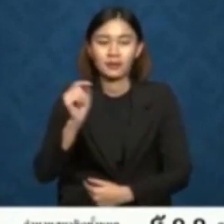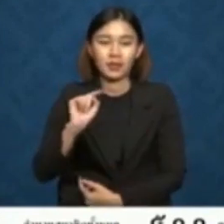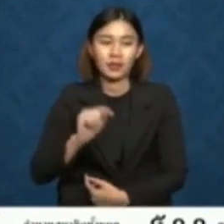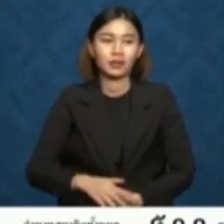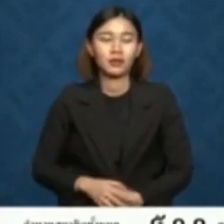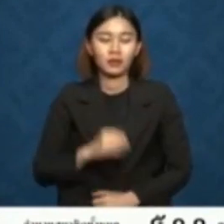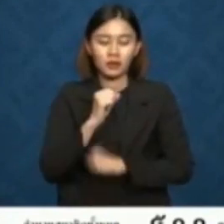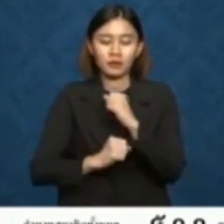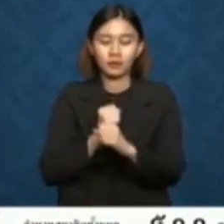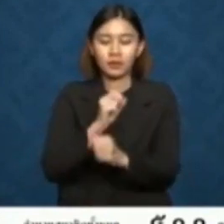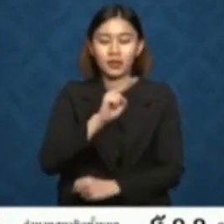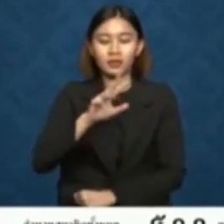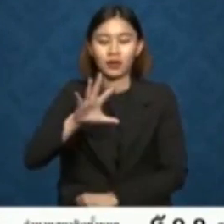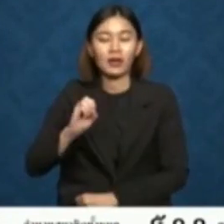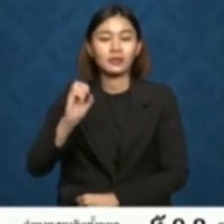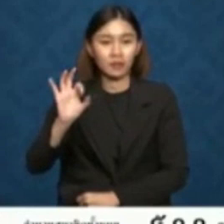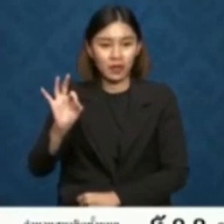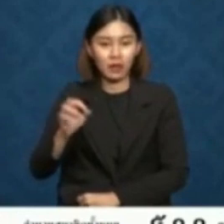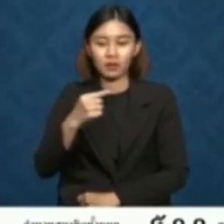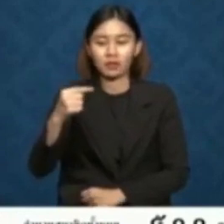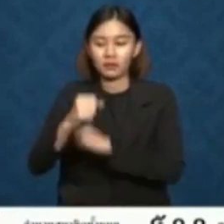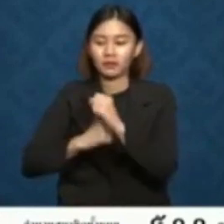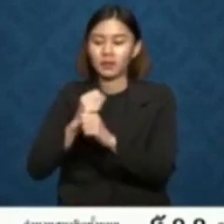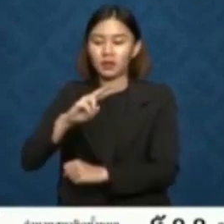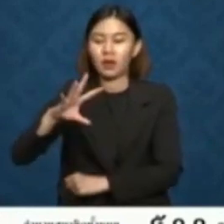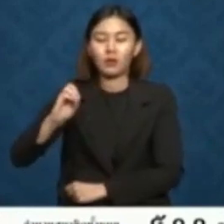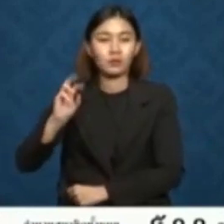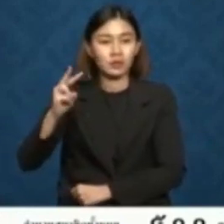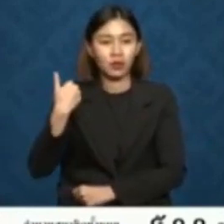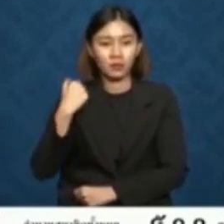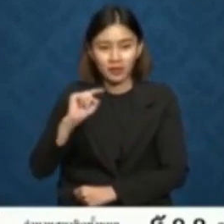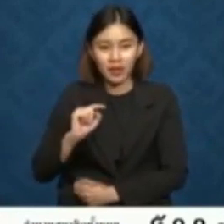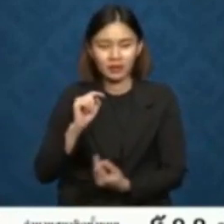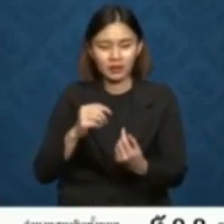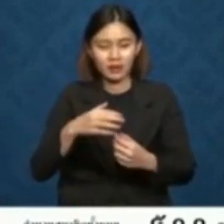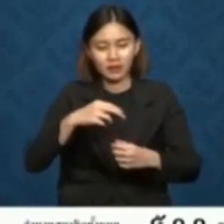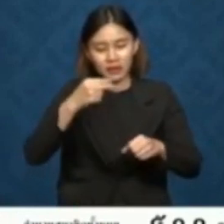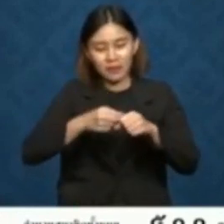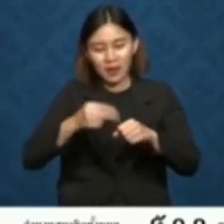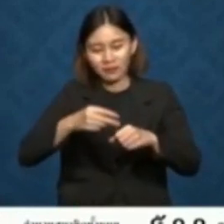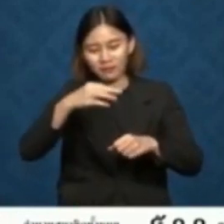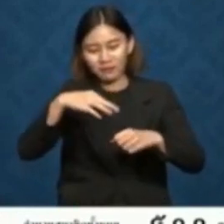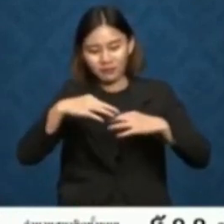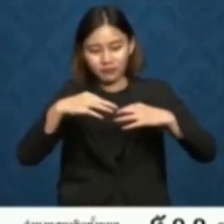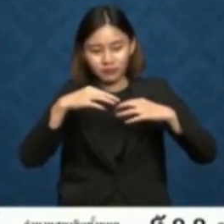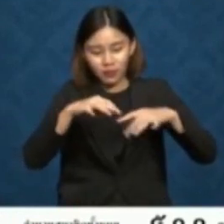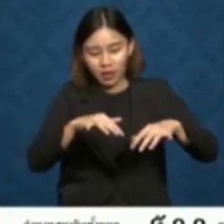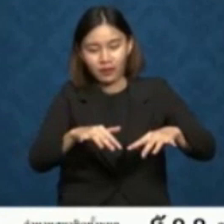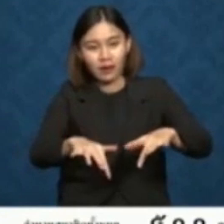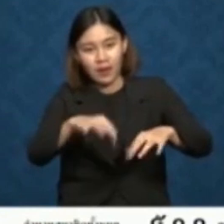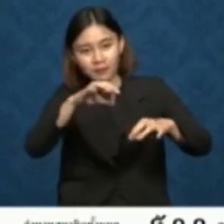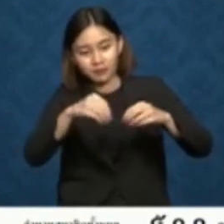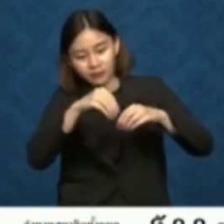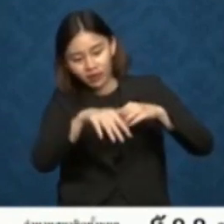ายฝั่งนะครับพบว่าปี2559ครับถึง2562ครับมีการพบน้ำมันรั่วเนี่ยนะ